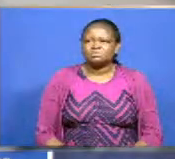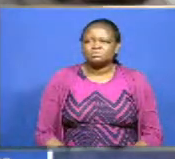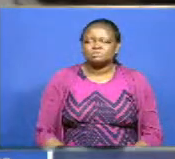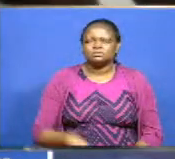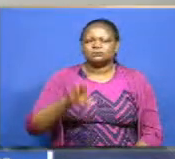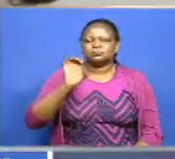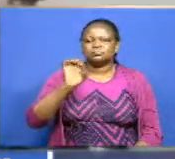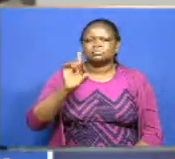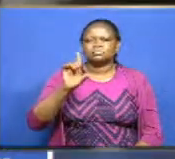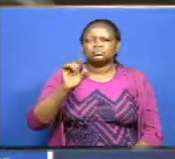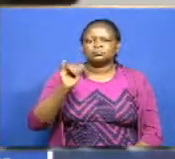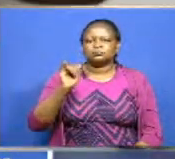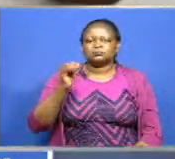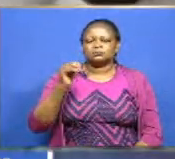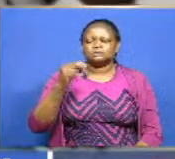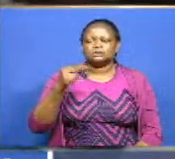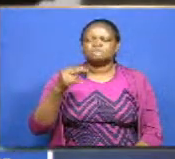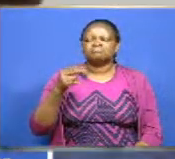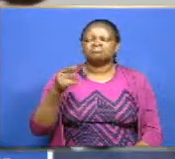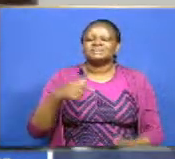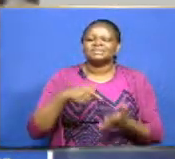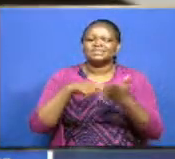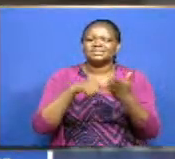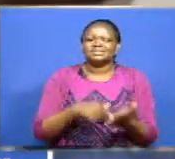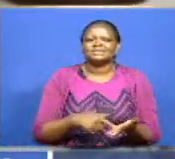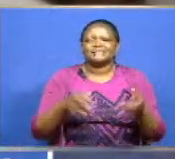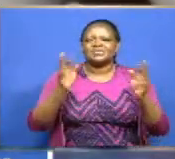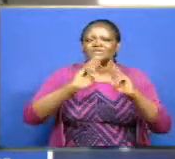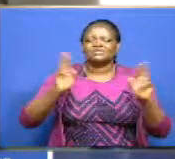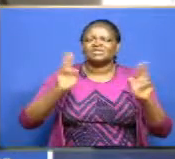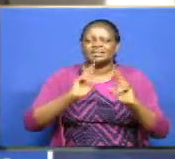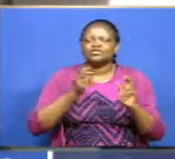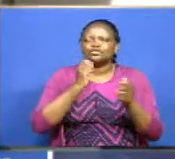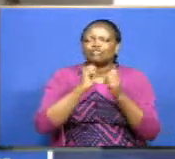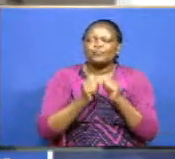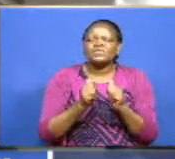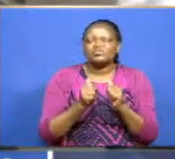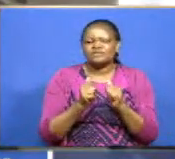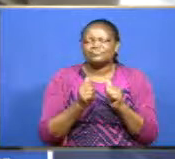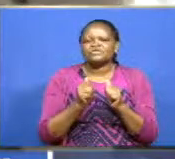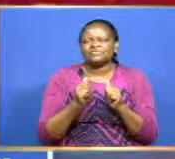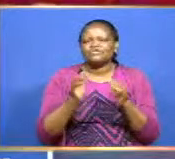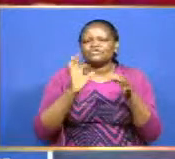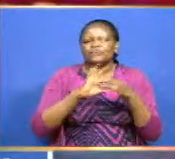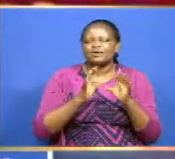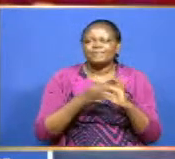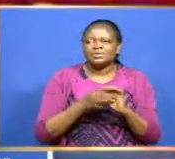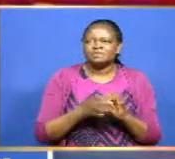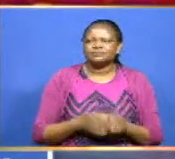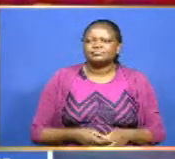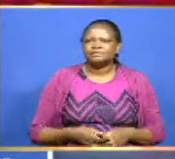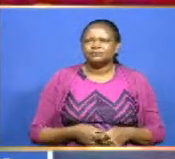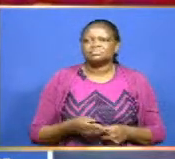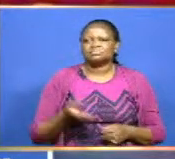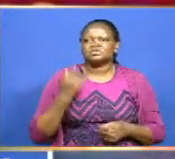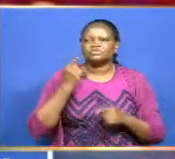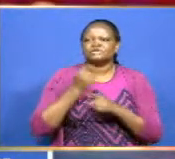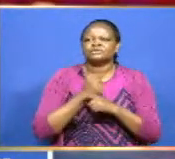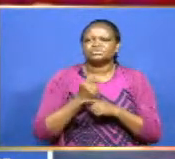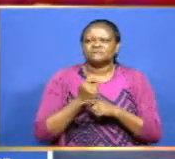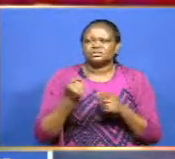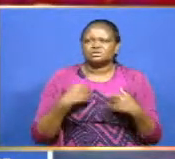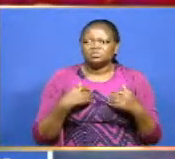Elizabeth Akinyi amesisitiza yuko tayari kuwania tiketi ya Olimpiki wakati wa mechi hizo za kufuzu. According to zile training